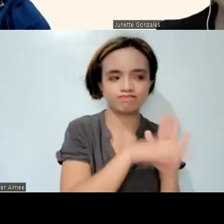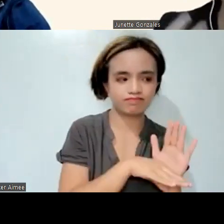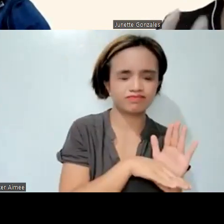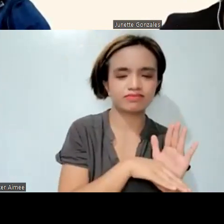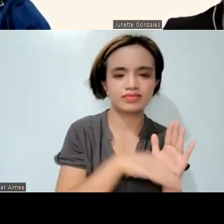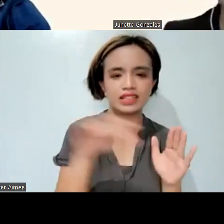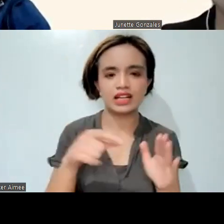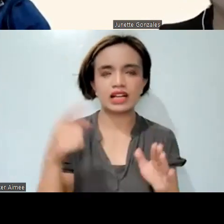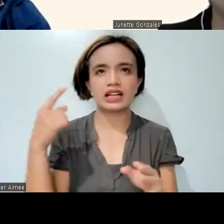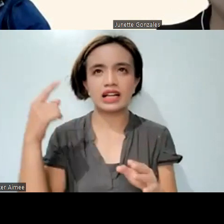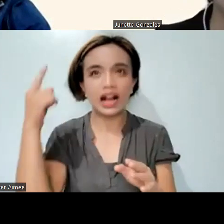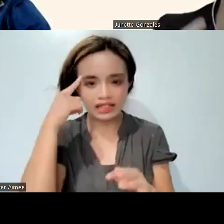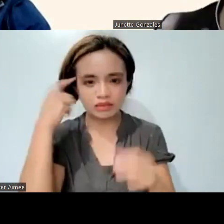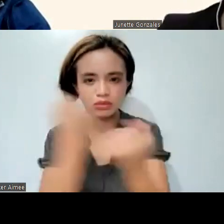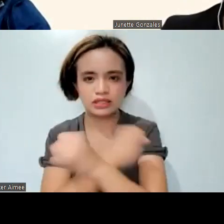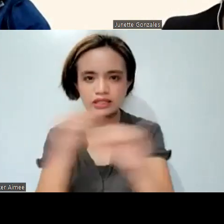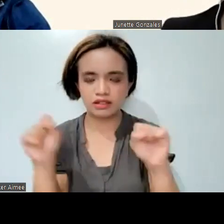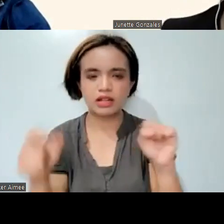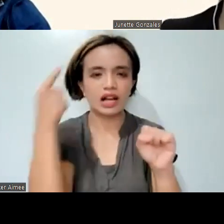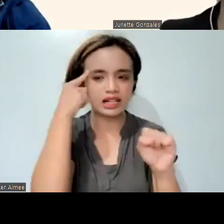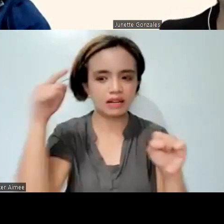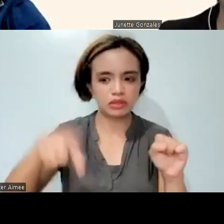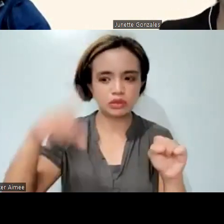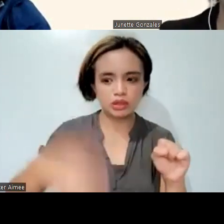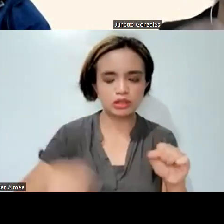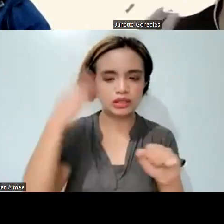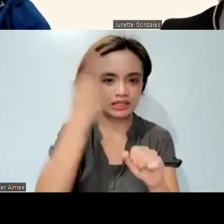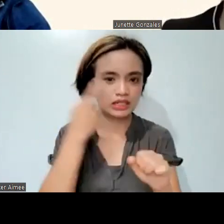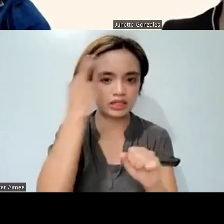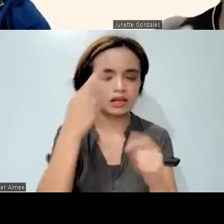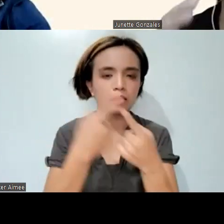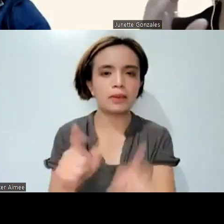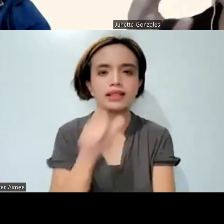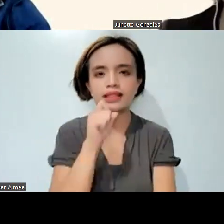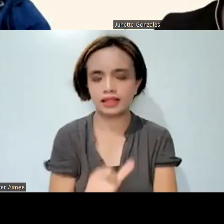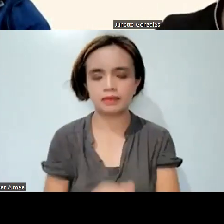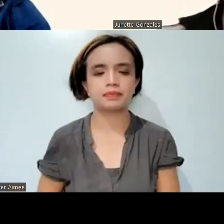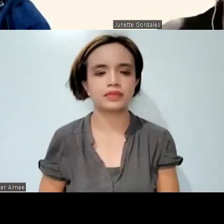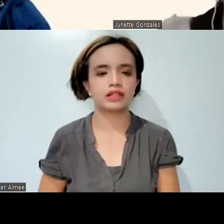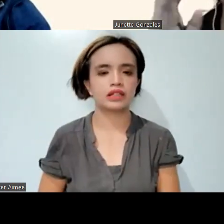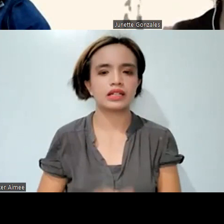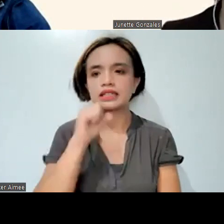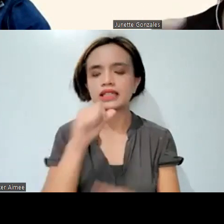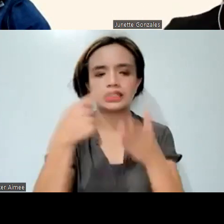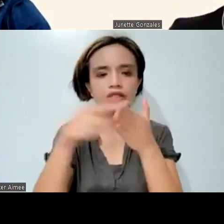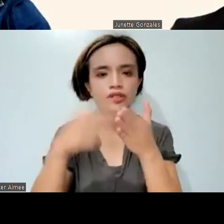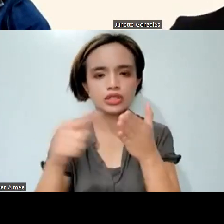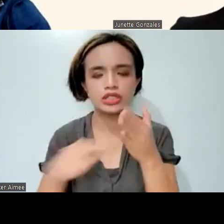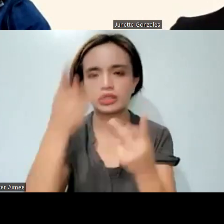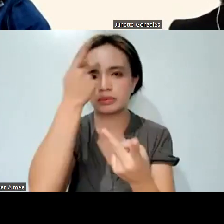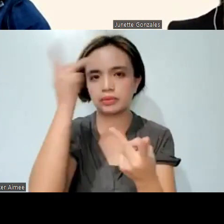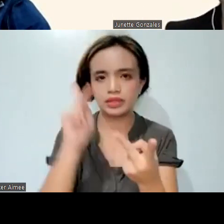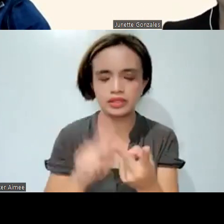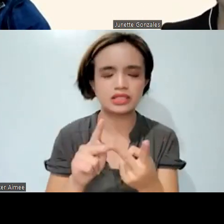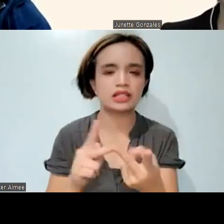yung akala mo safe lang, akala mo ito lang yung dahilan, pero hindi pala. Parang hindi mo na-check yung motive, yung intention